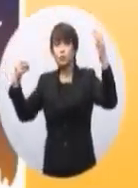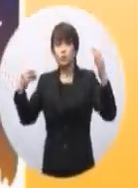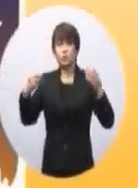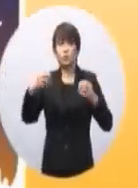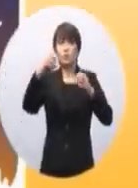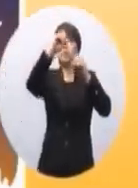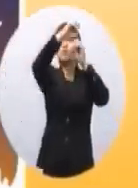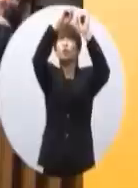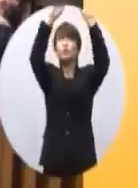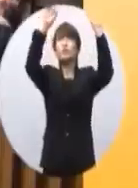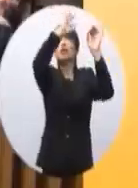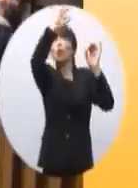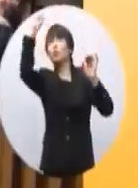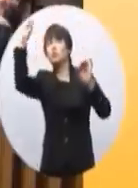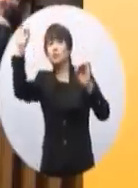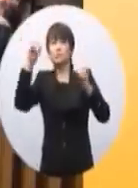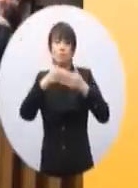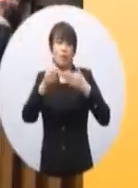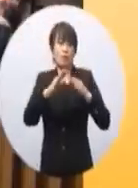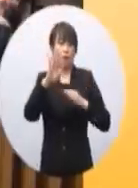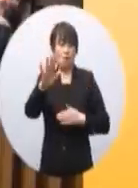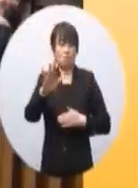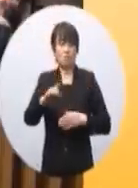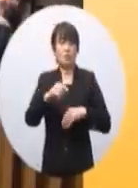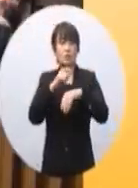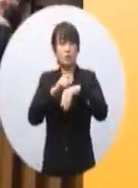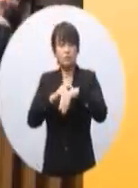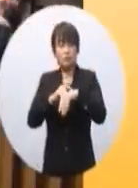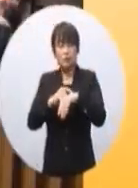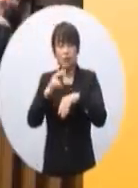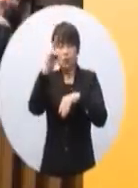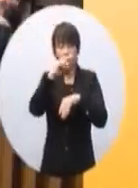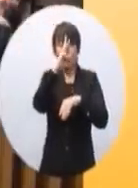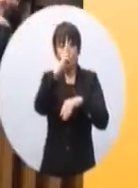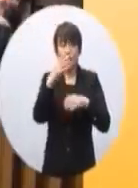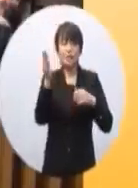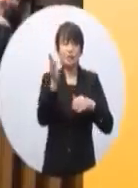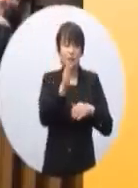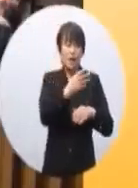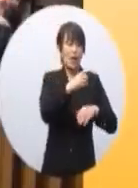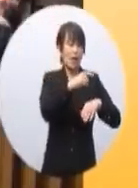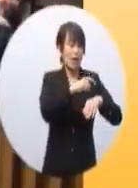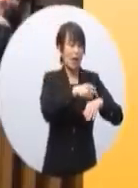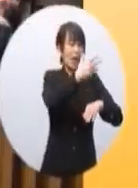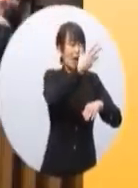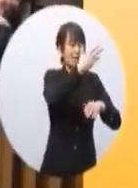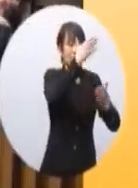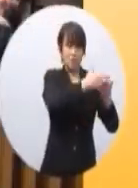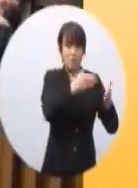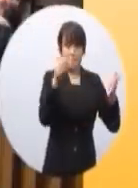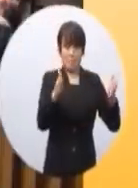います。 時間は午後3時から夜8時30分まで。